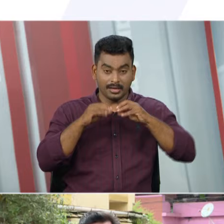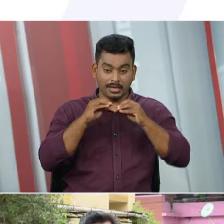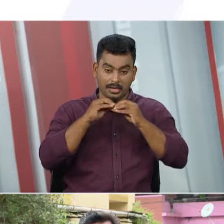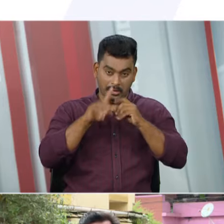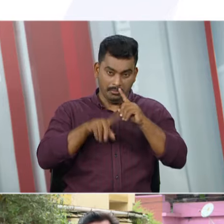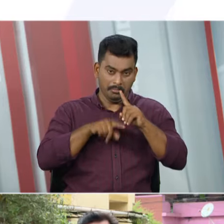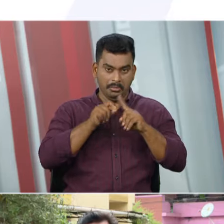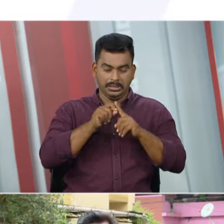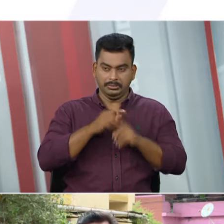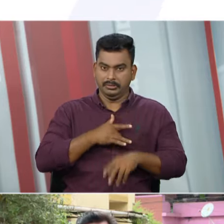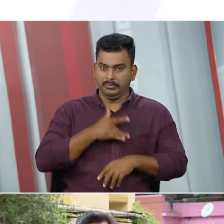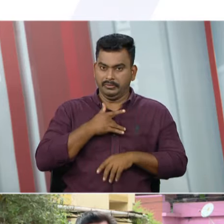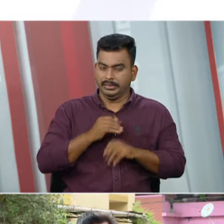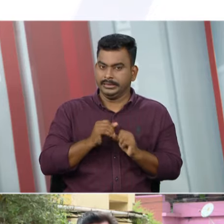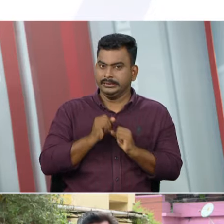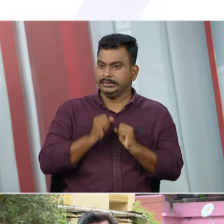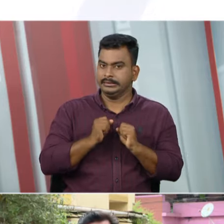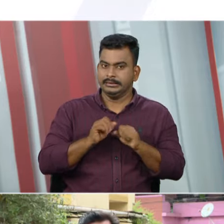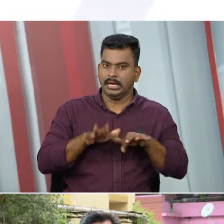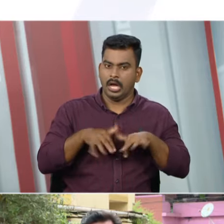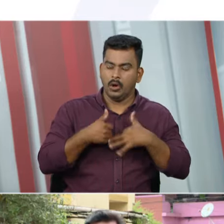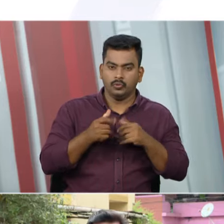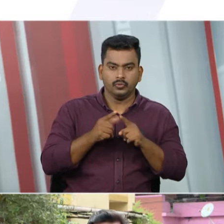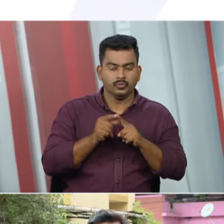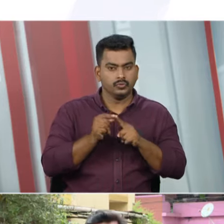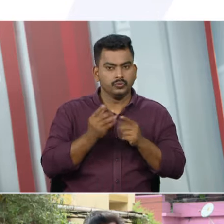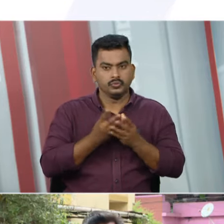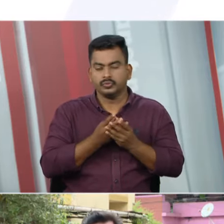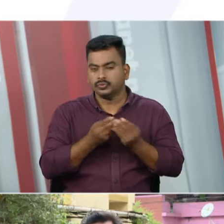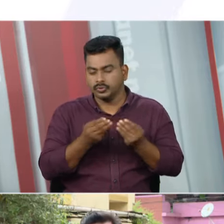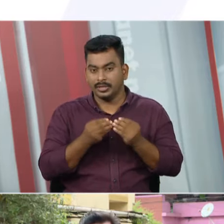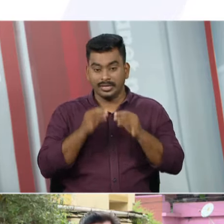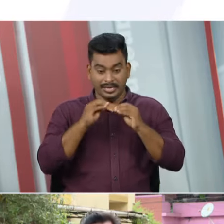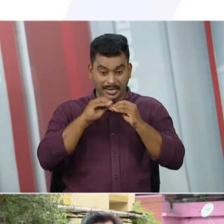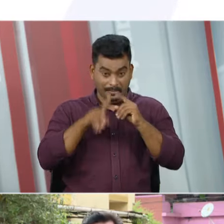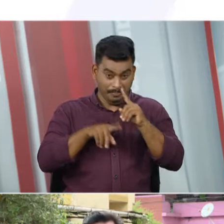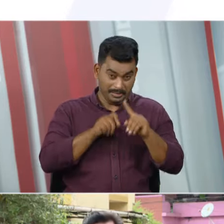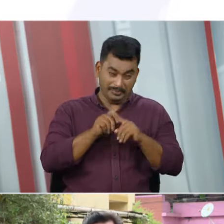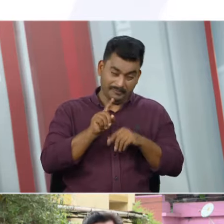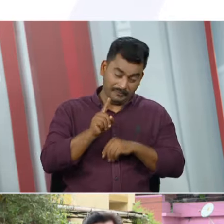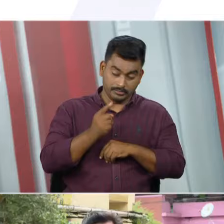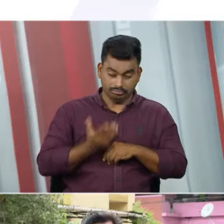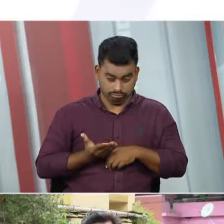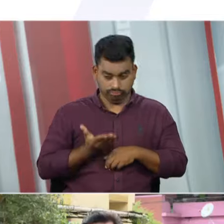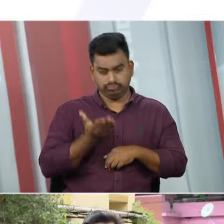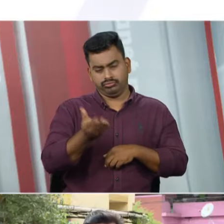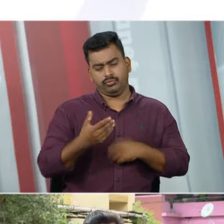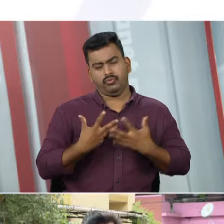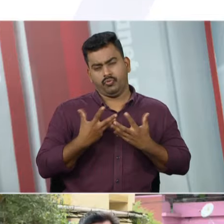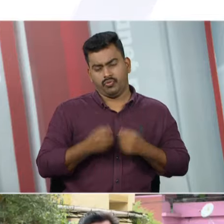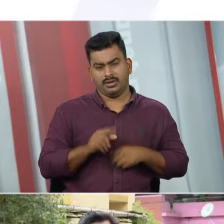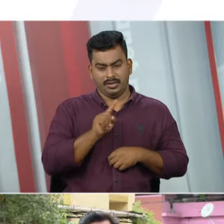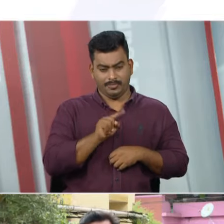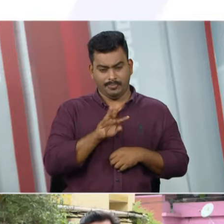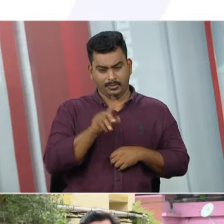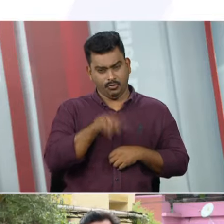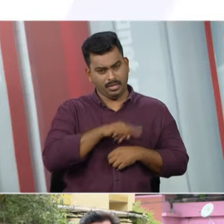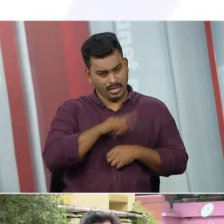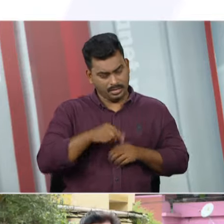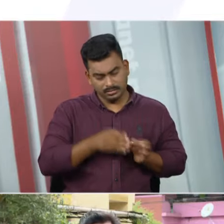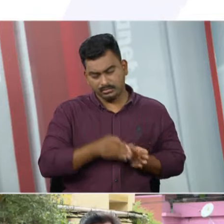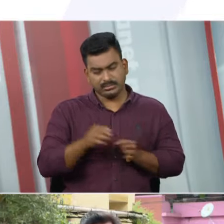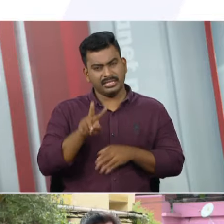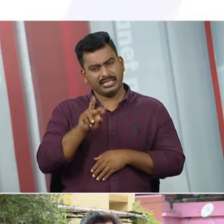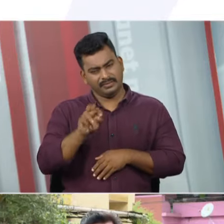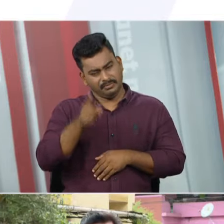ബി ജെ പിക്ക് തിരിച്ചടിയാകും എന്നൊരു വിലയിരുത്തൽ തന്നെയായിരുന്നു ബി ജെ പി ഉണ്ടായിരുന്നത്. അതുകൊണ്ട് തുടക്കം മുതൽ തന്നെ ബി ജെ പി ഈ തെരഞ്ഞെടുപ്പ് മാറ്റിവെക്കണം, പ്രത്യേകിച്ച് വിശ്വാസ സമൂഹത്തിൻ്റെ കൂടി